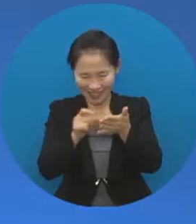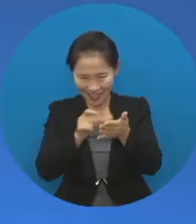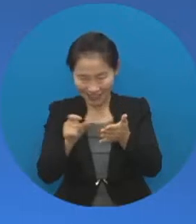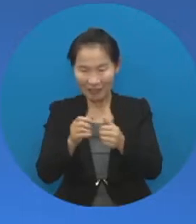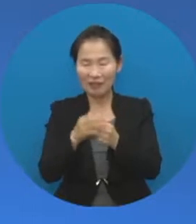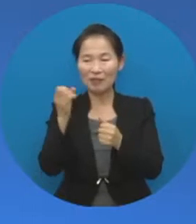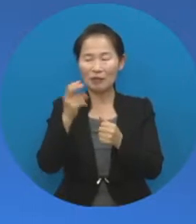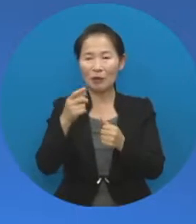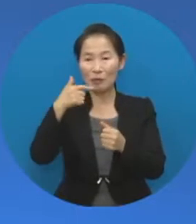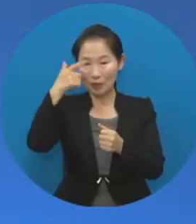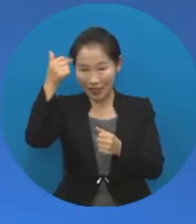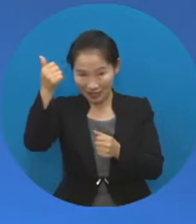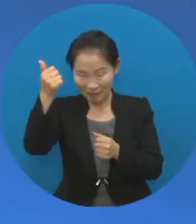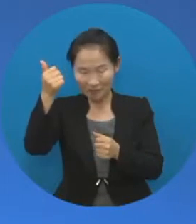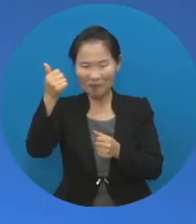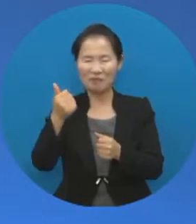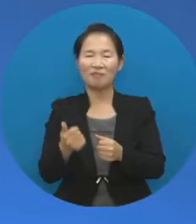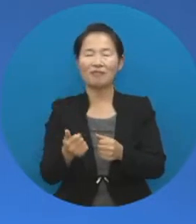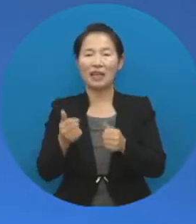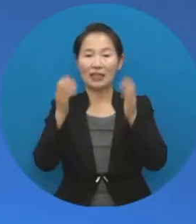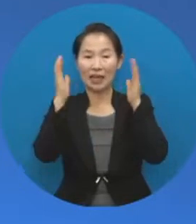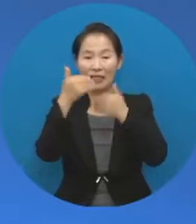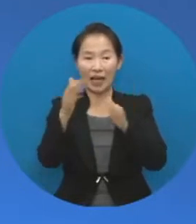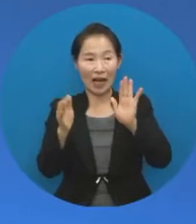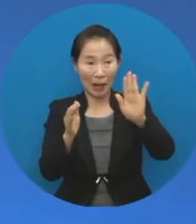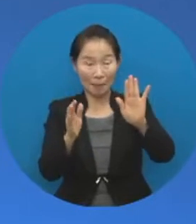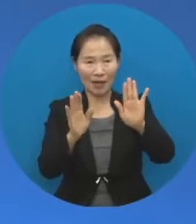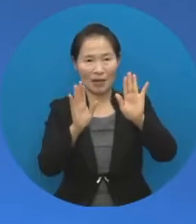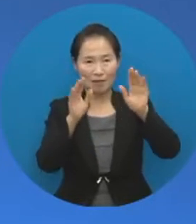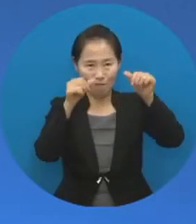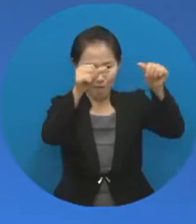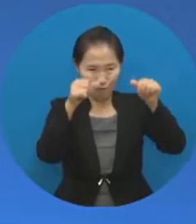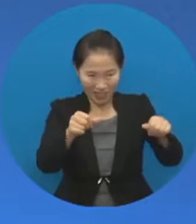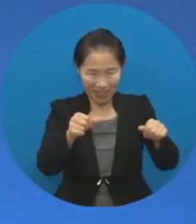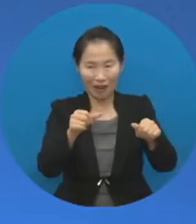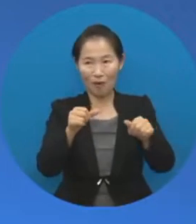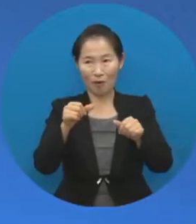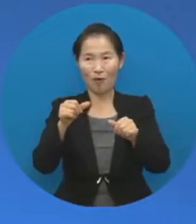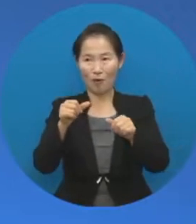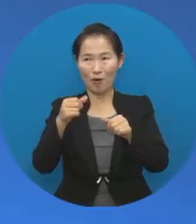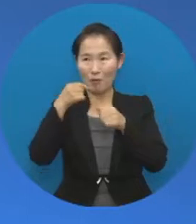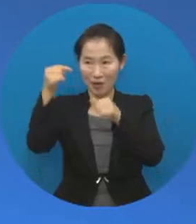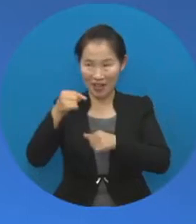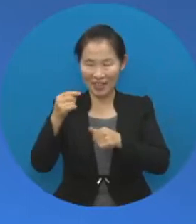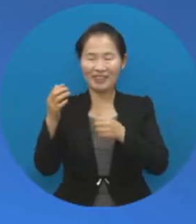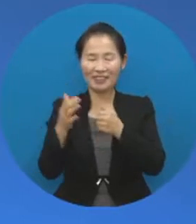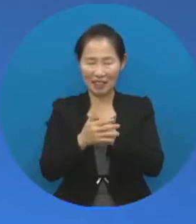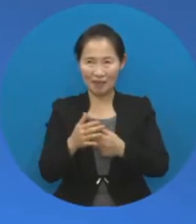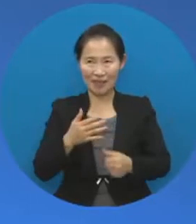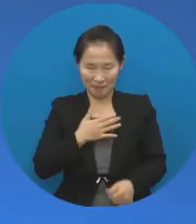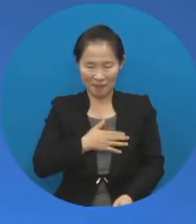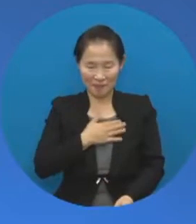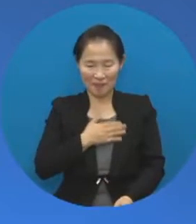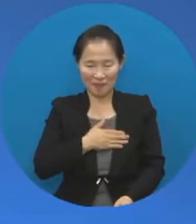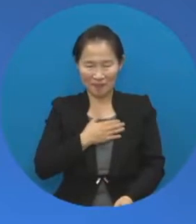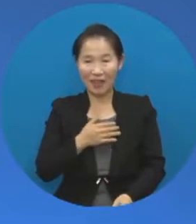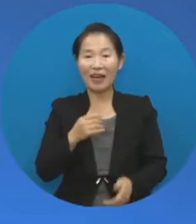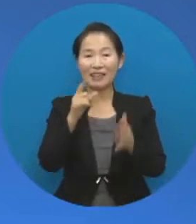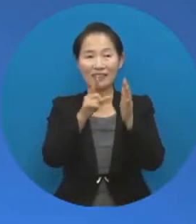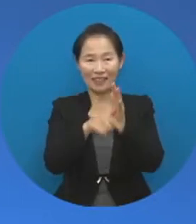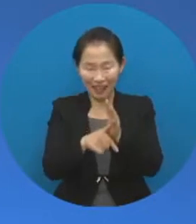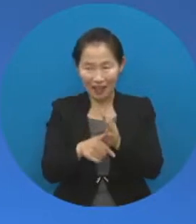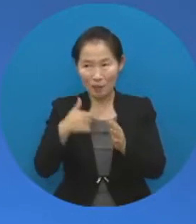적은 거를 꼭 책상 앞에 붙여놓으라고 그러더라고요. 그리고 제가 그 당시 생각해보면 목사님 말씀을 되게 잘 들었던 것